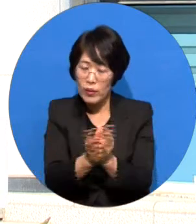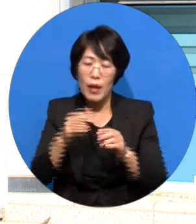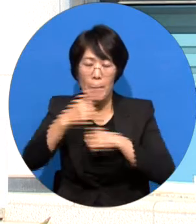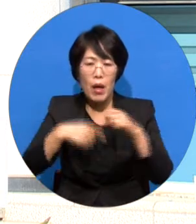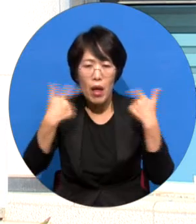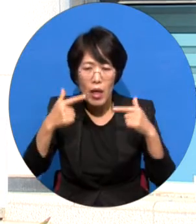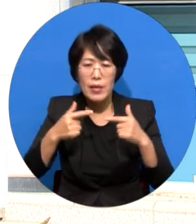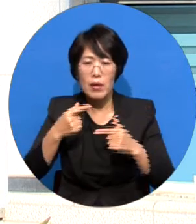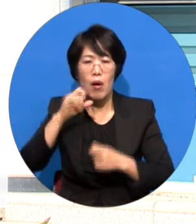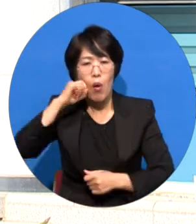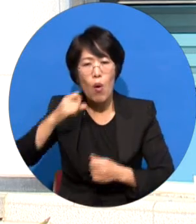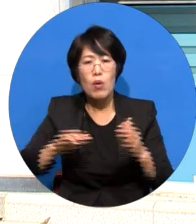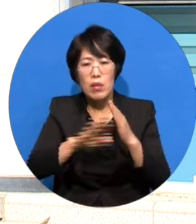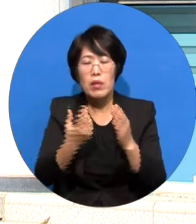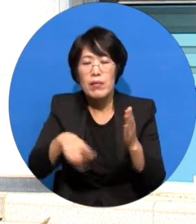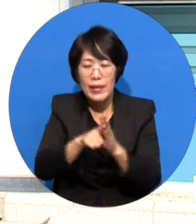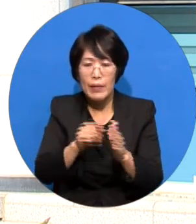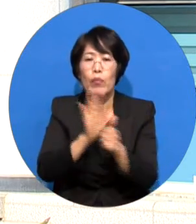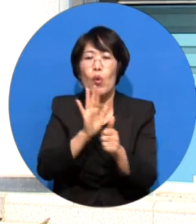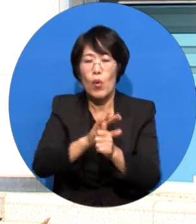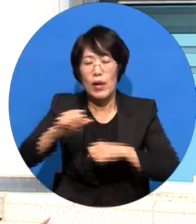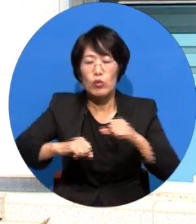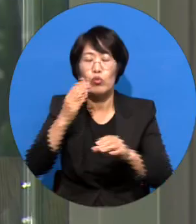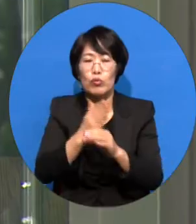취약계층을 위한 지원 활동을 이어가고 있습니다